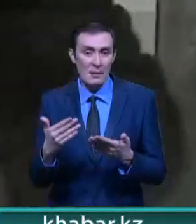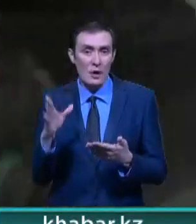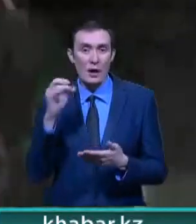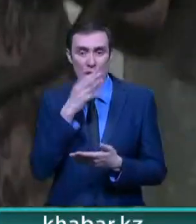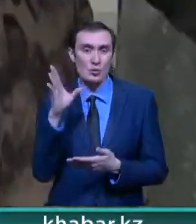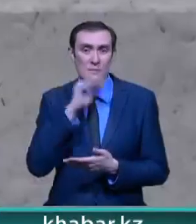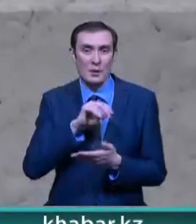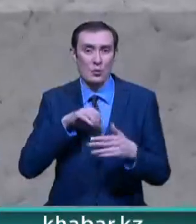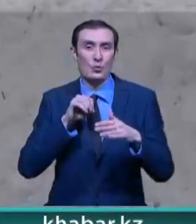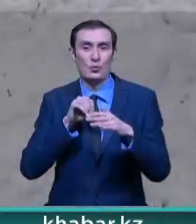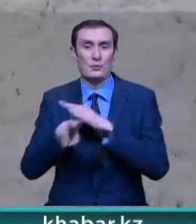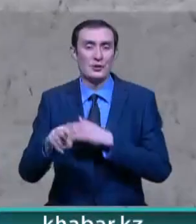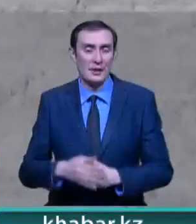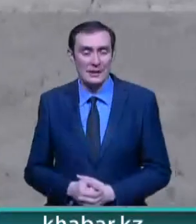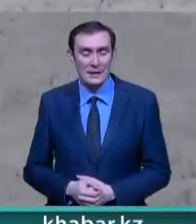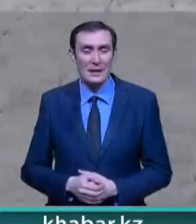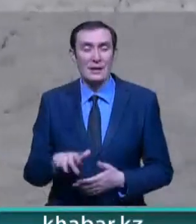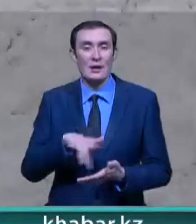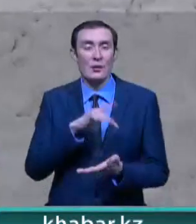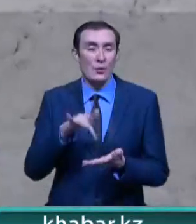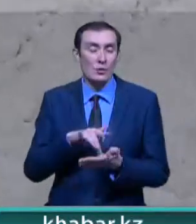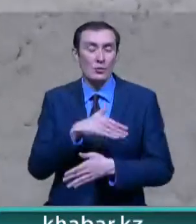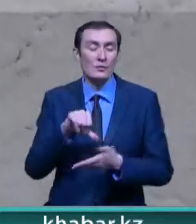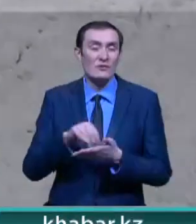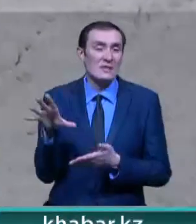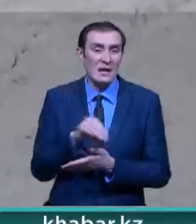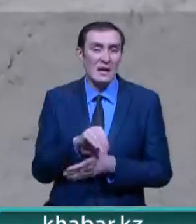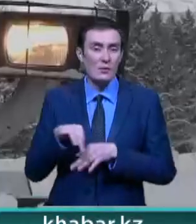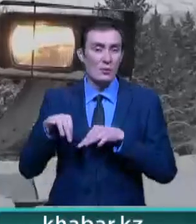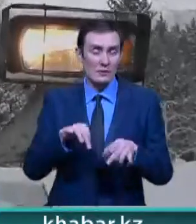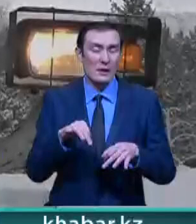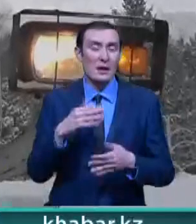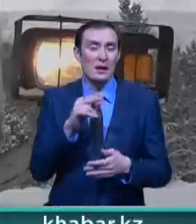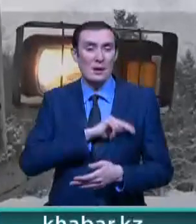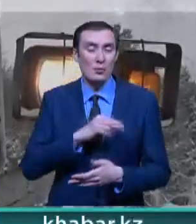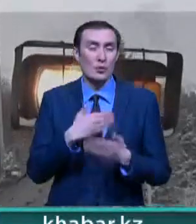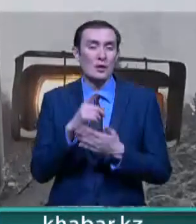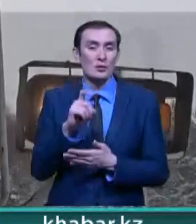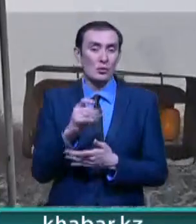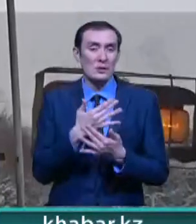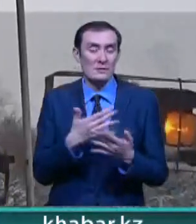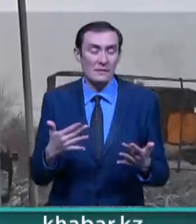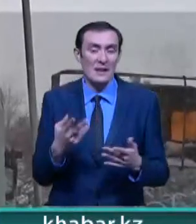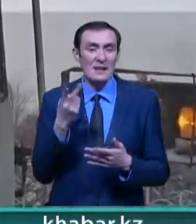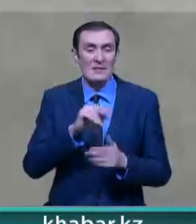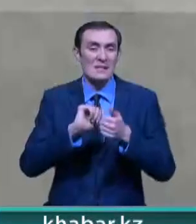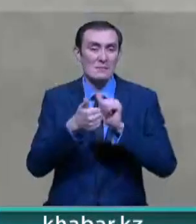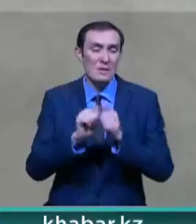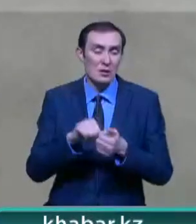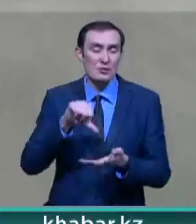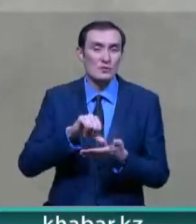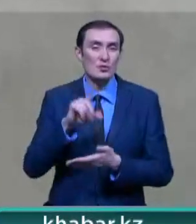успела убежать. На улице города выпустили почти всю спецтехнику. На ходу около 100 единиц. В две смены